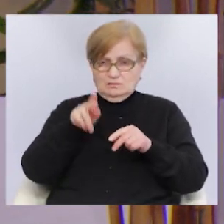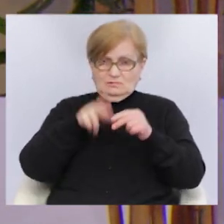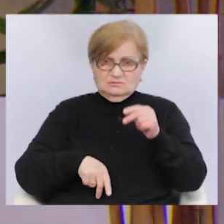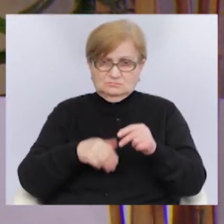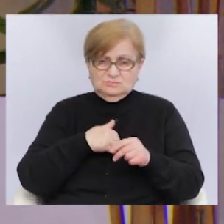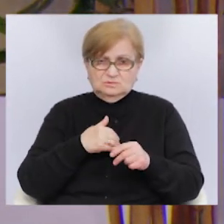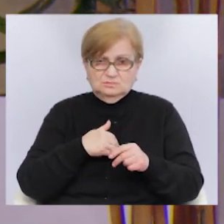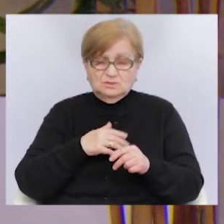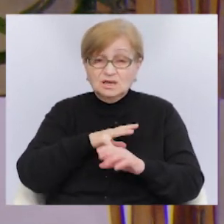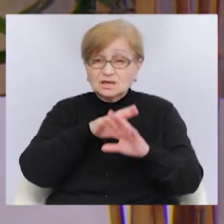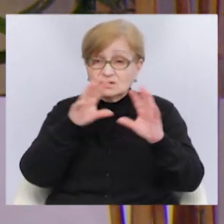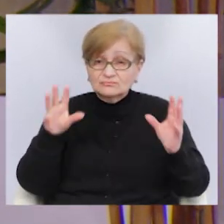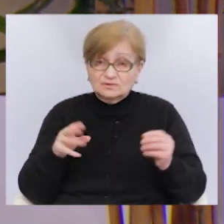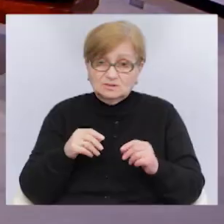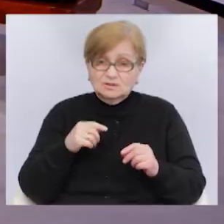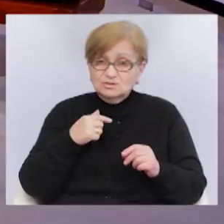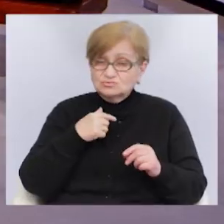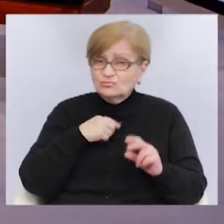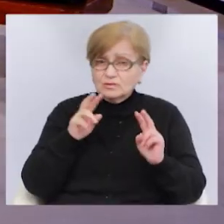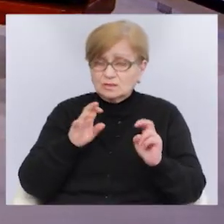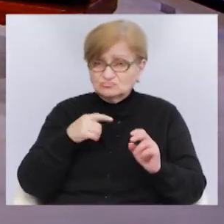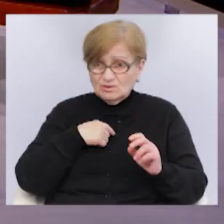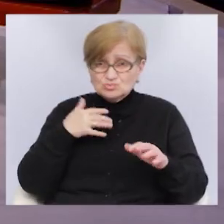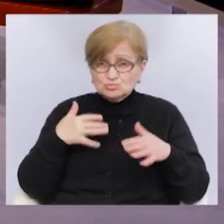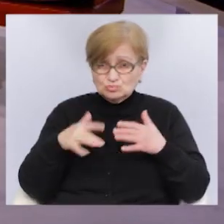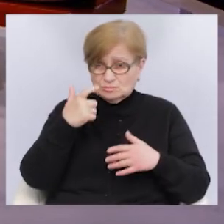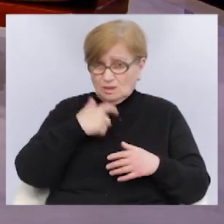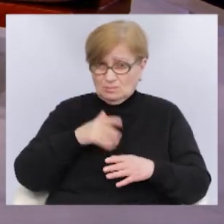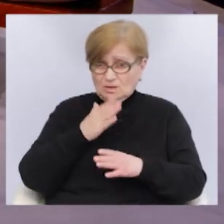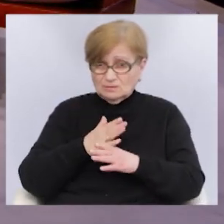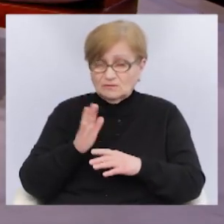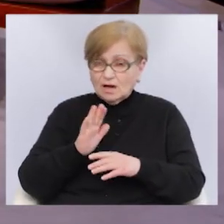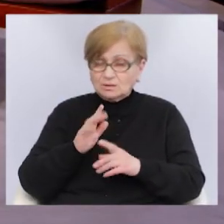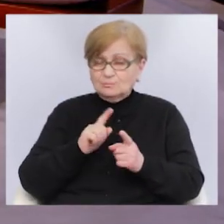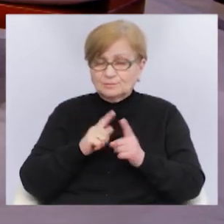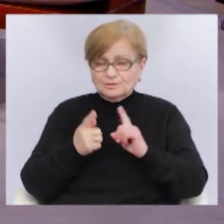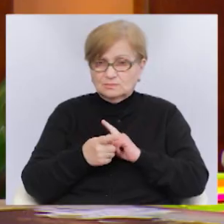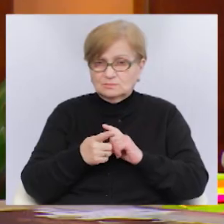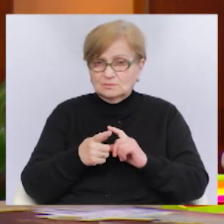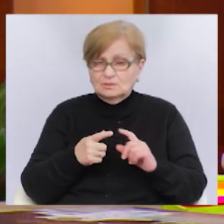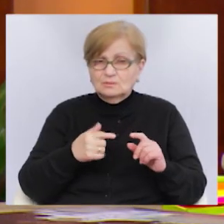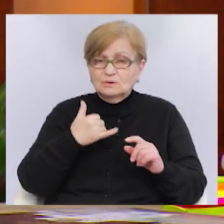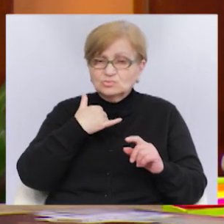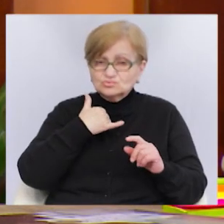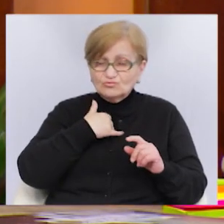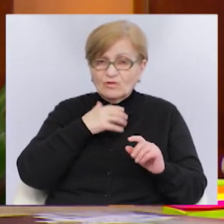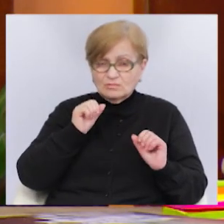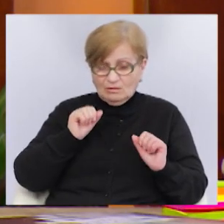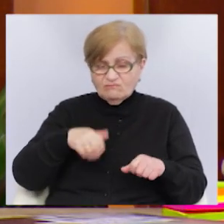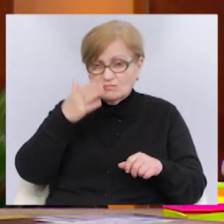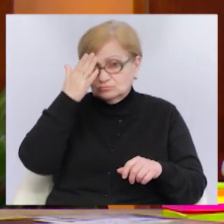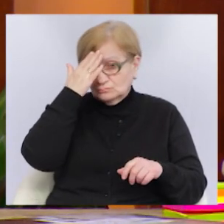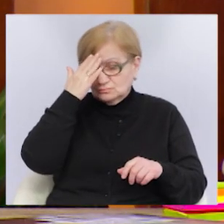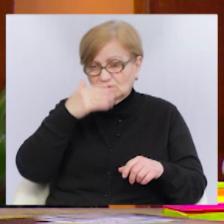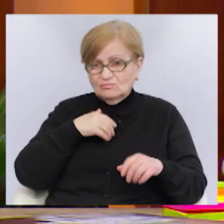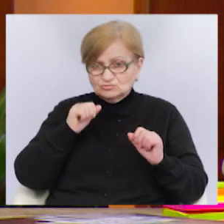დავასრულოთ. ეს ყველაფერი არ ნიშნავს, რომ ჩვენ ვართ სუსტი ადამიანები. პირიქით ეს ნიშნავს, რომ ჩვენ გვაქვს უნარი, რომ